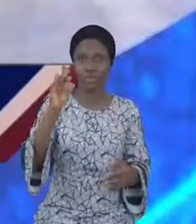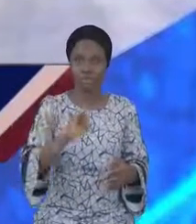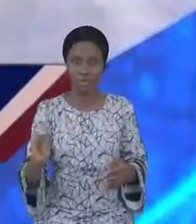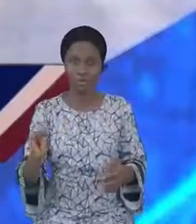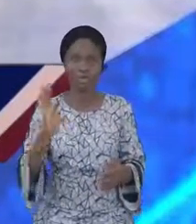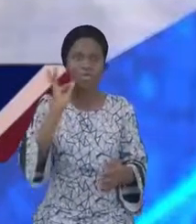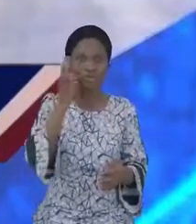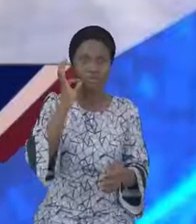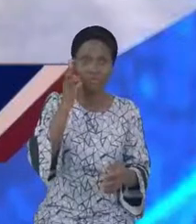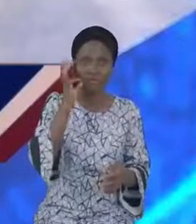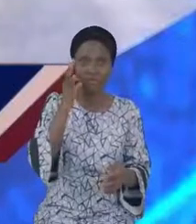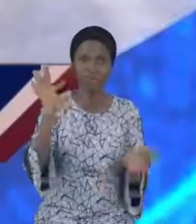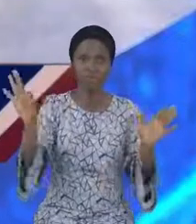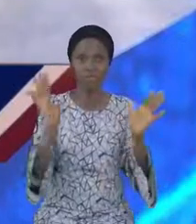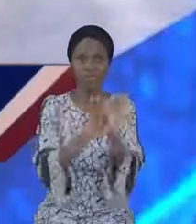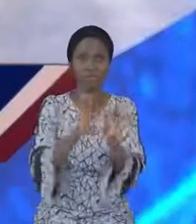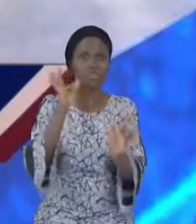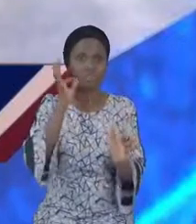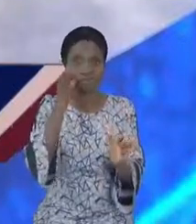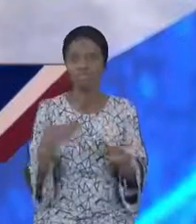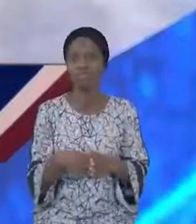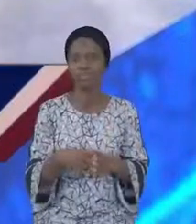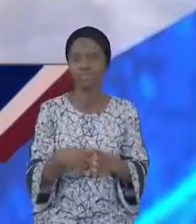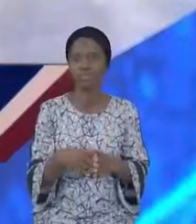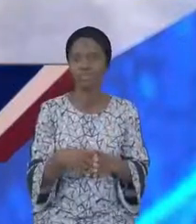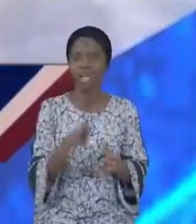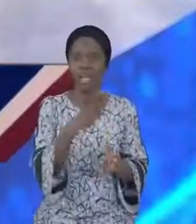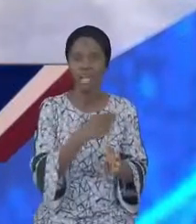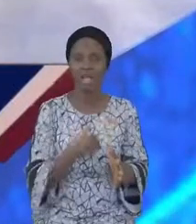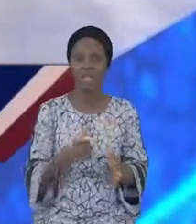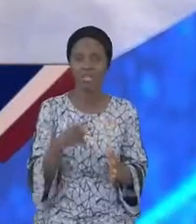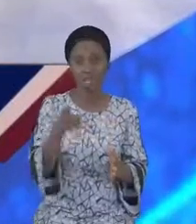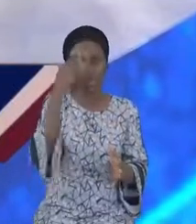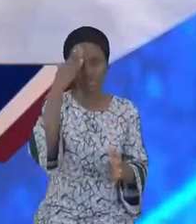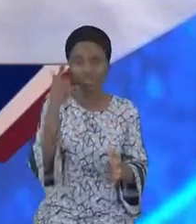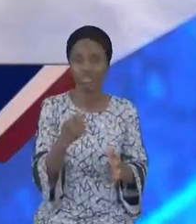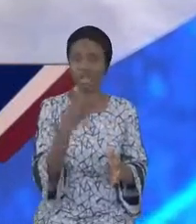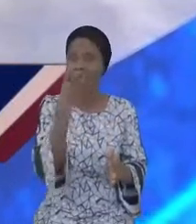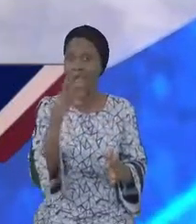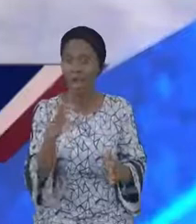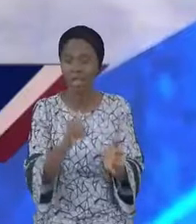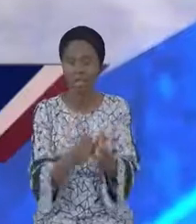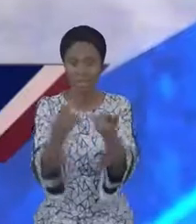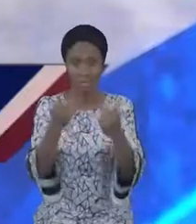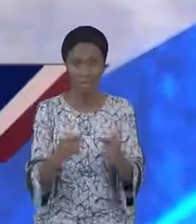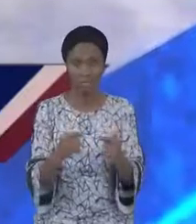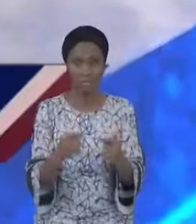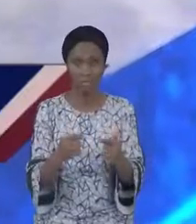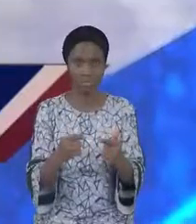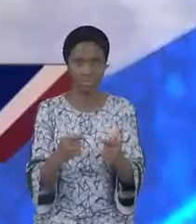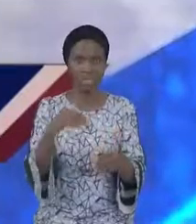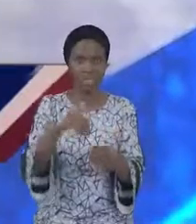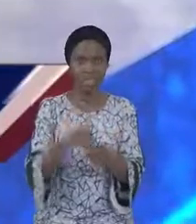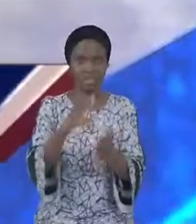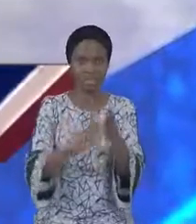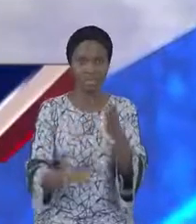nature divine. Ils étaient devenus nus. Vous connaissez la malédiction qui était venue sur